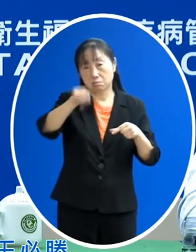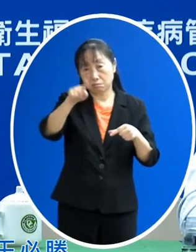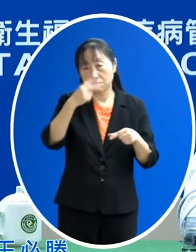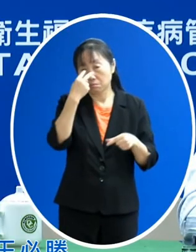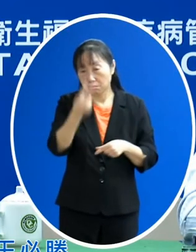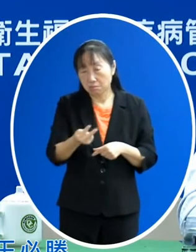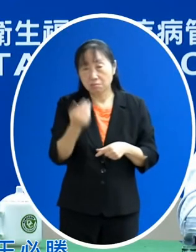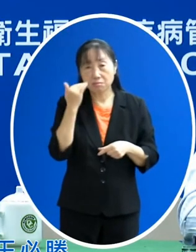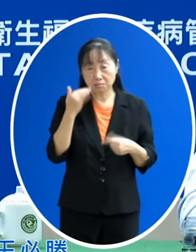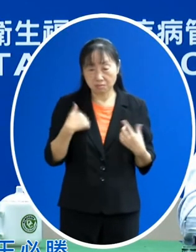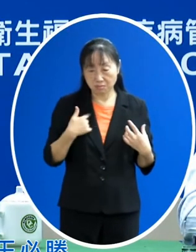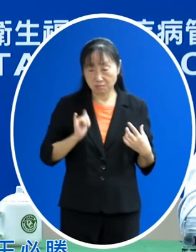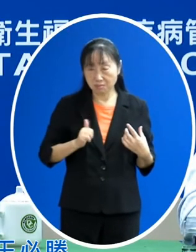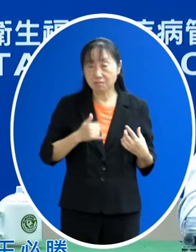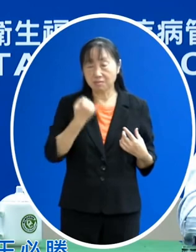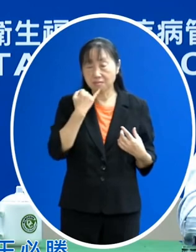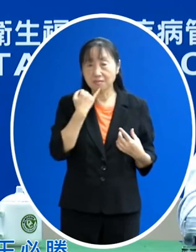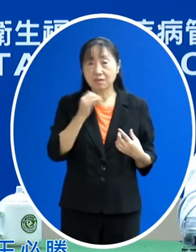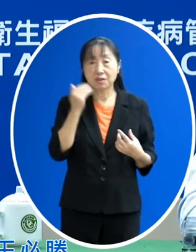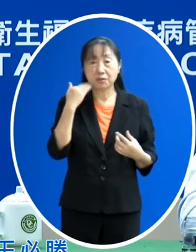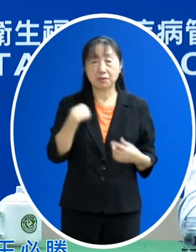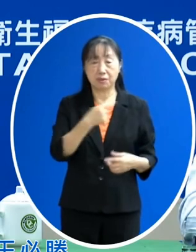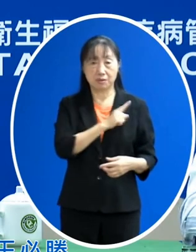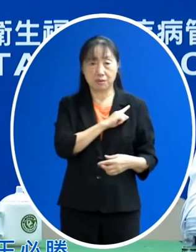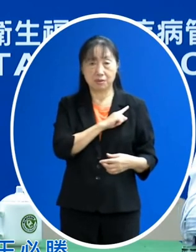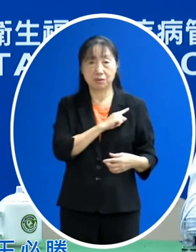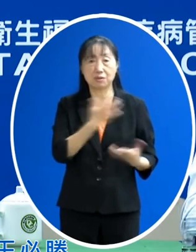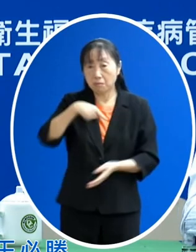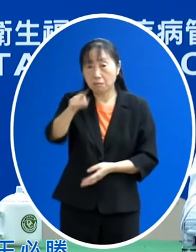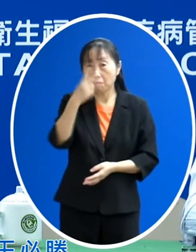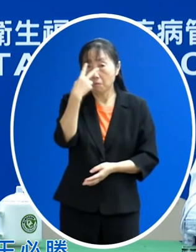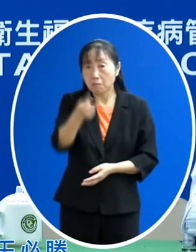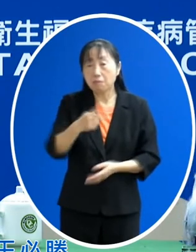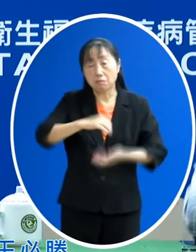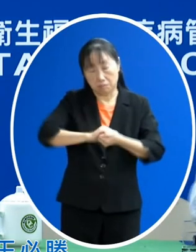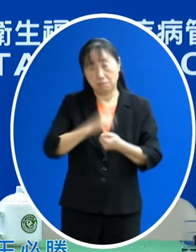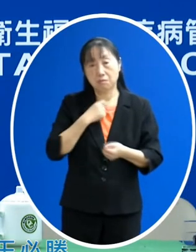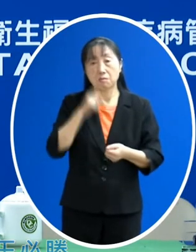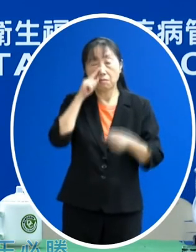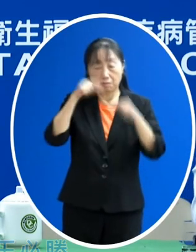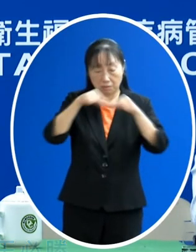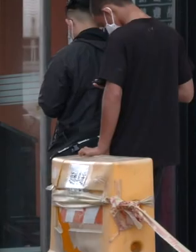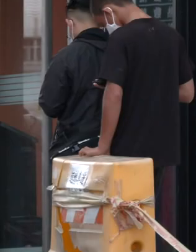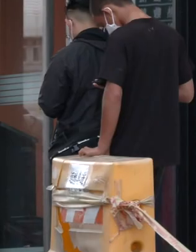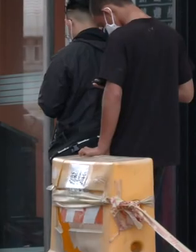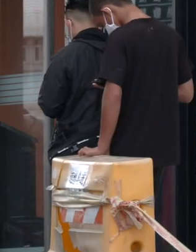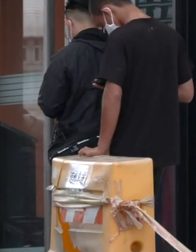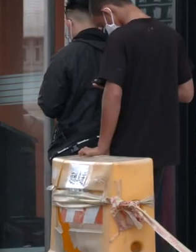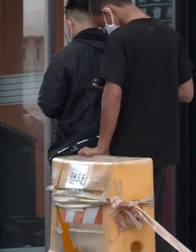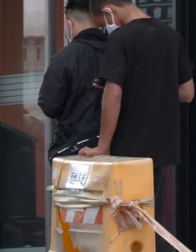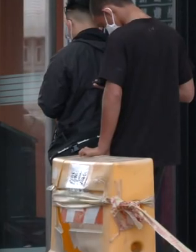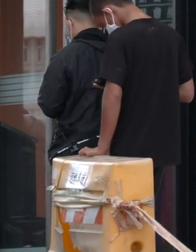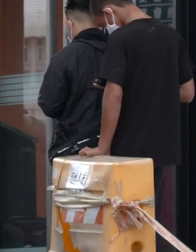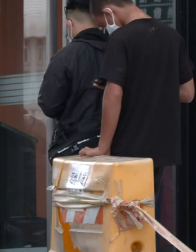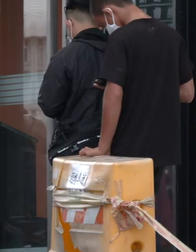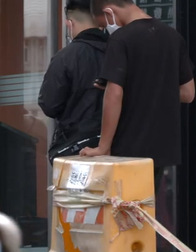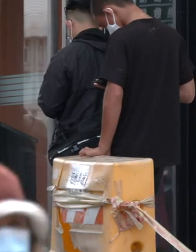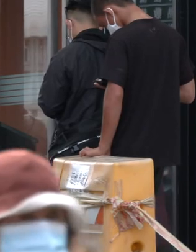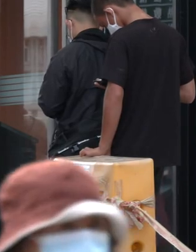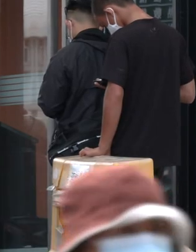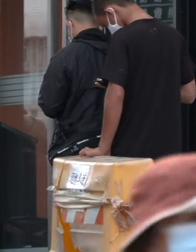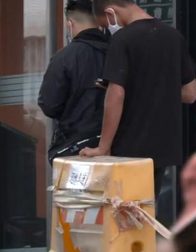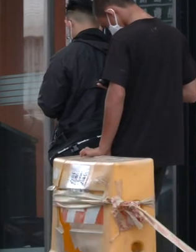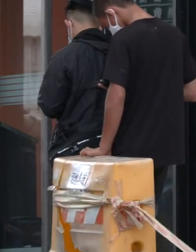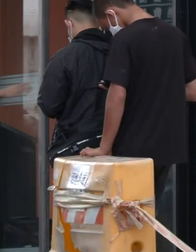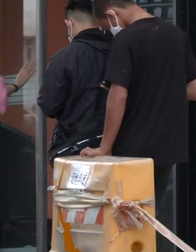状。第二个就是你在自主防疫期间或者自主健康管理的期间，除了这三个情形之外，那就不用再做快筛。